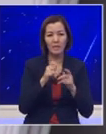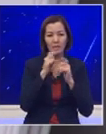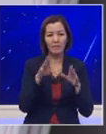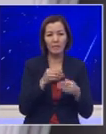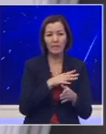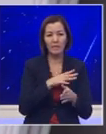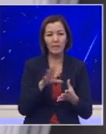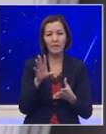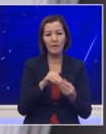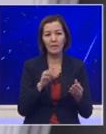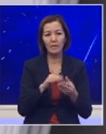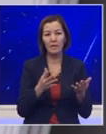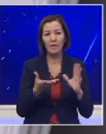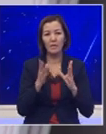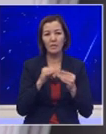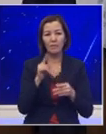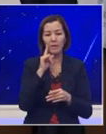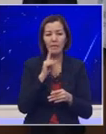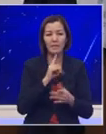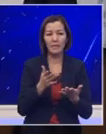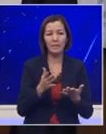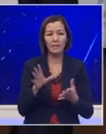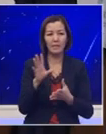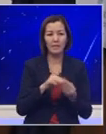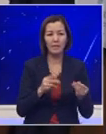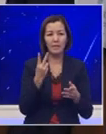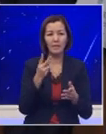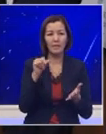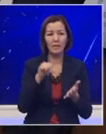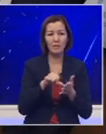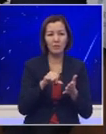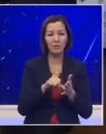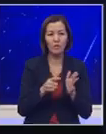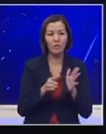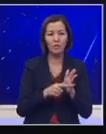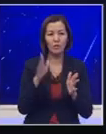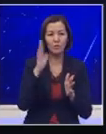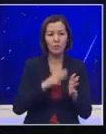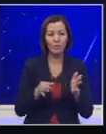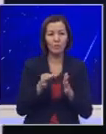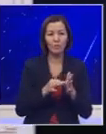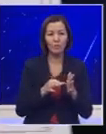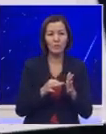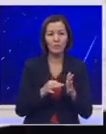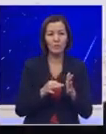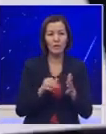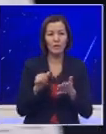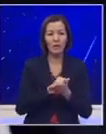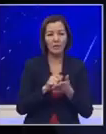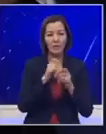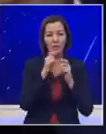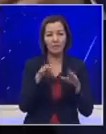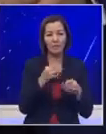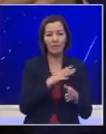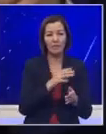табыстады. Мұнымен қоса, жалпы қазақстандық байқаудың тағы 2 қатысушысына Жетісу облысы әкімінің ақшалай сертификаттарын